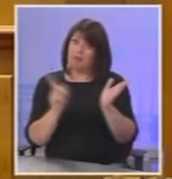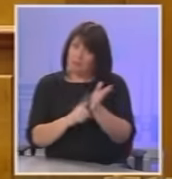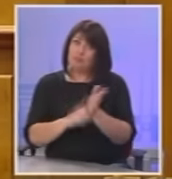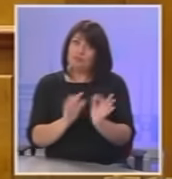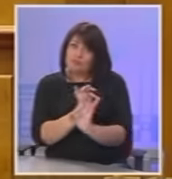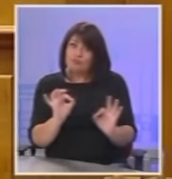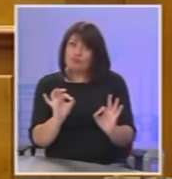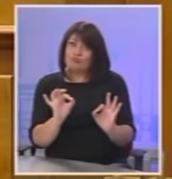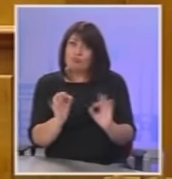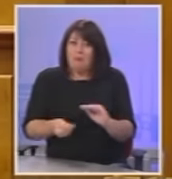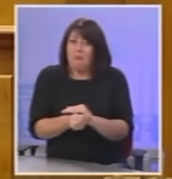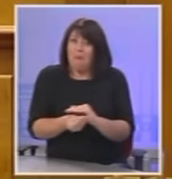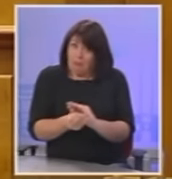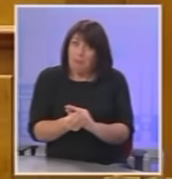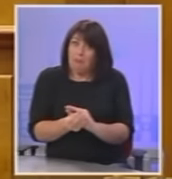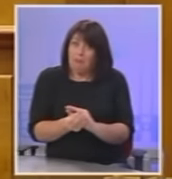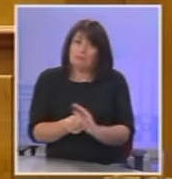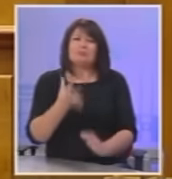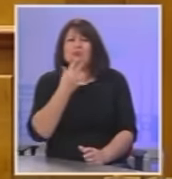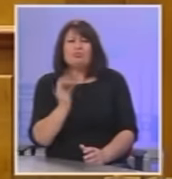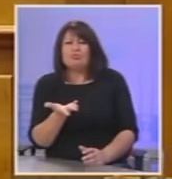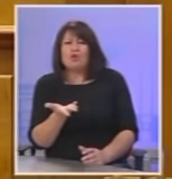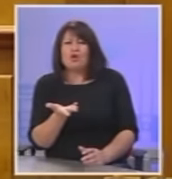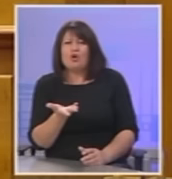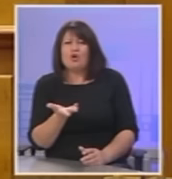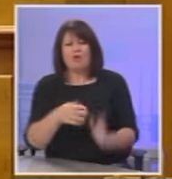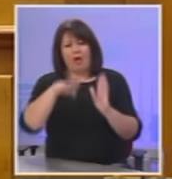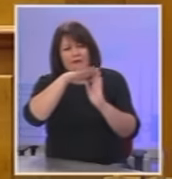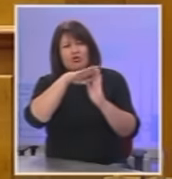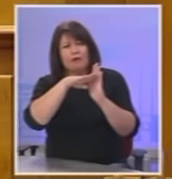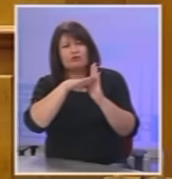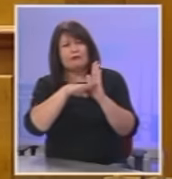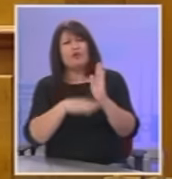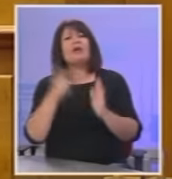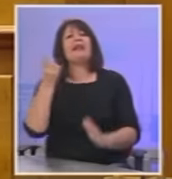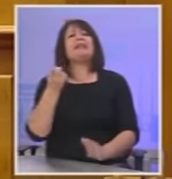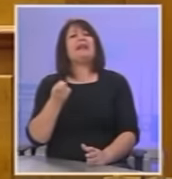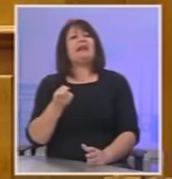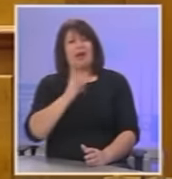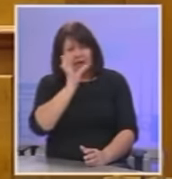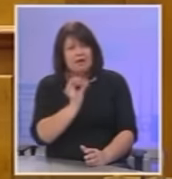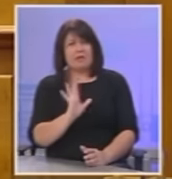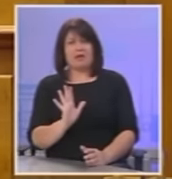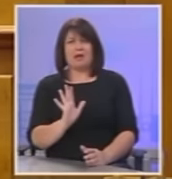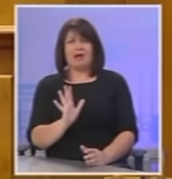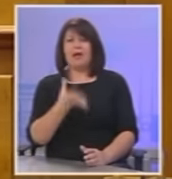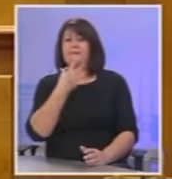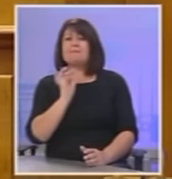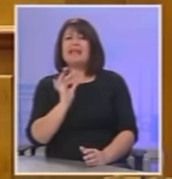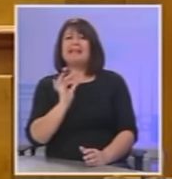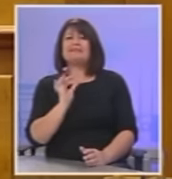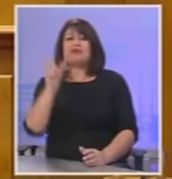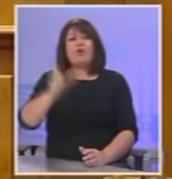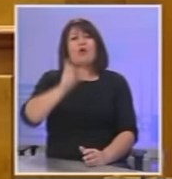με τη συγκεκριμένη διάταξη? Γιατί δεν βάζετε αντικειμενικούς όρους και αντικειμενικά κριτήρια ώστε να μην υπάρχει